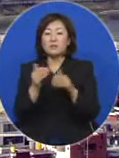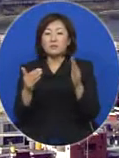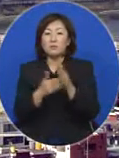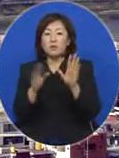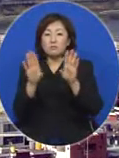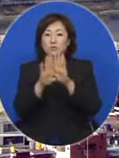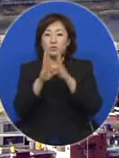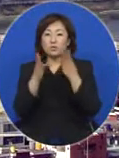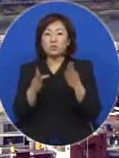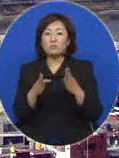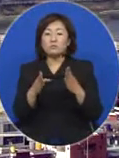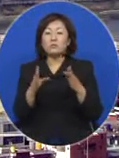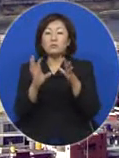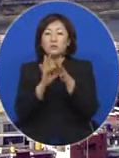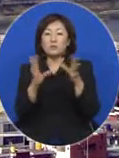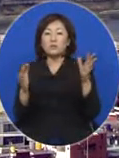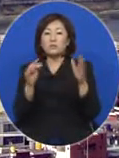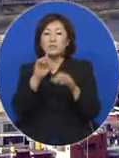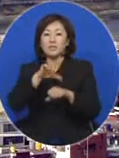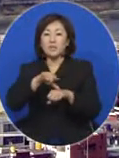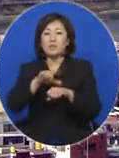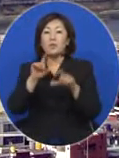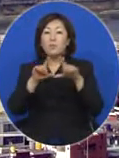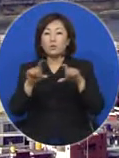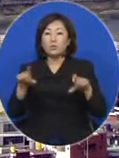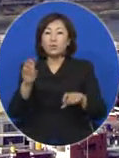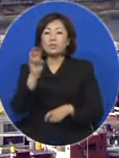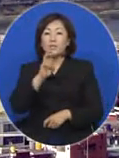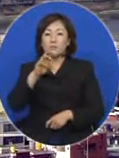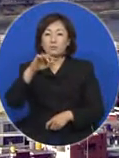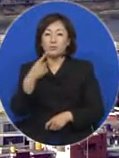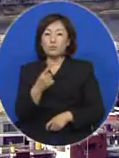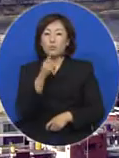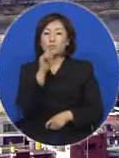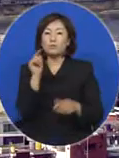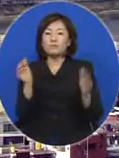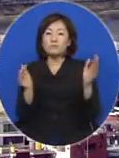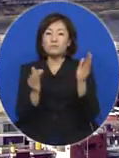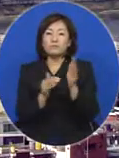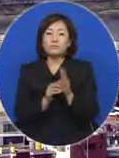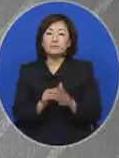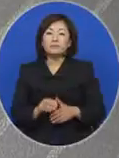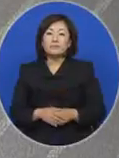현관문을 여는데 걸린 시간은 불과 30초였습니다. 조인호 기자가 보도합니다.